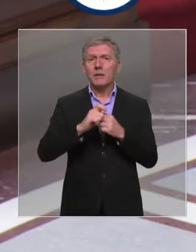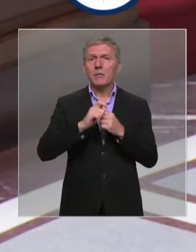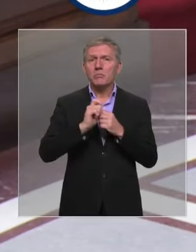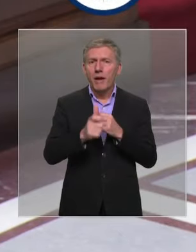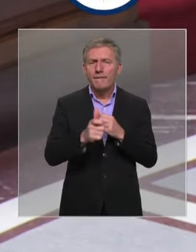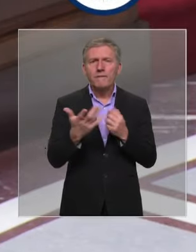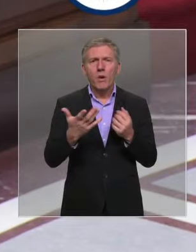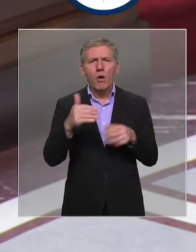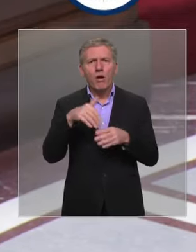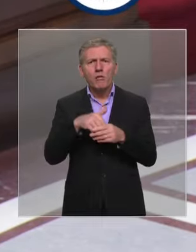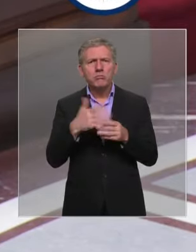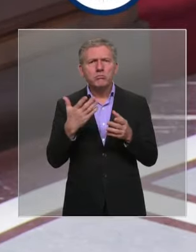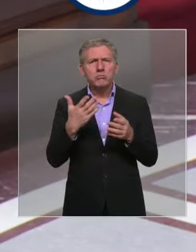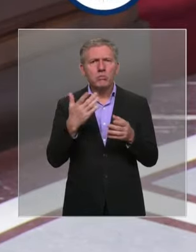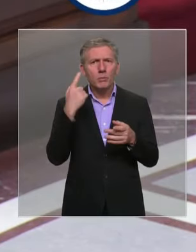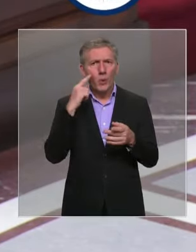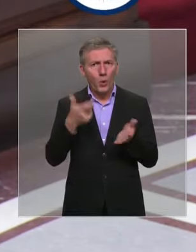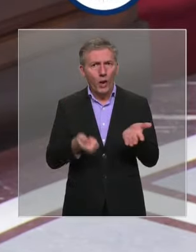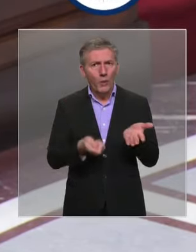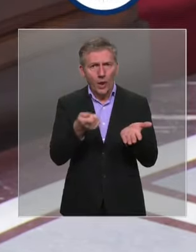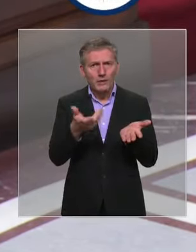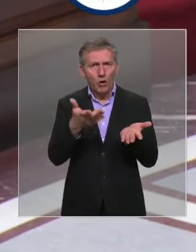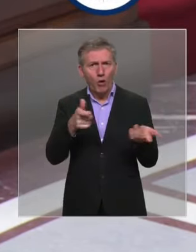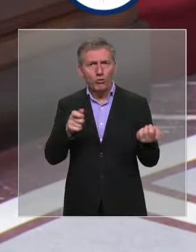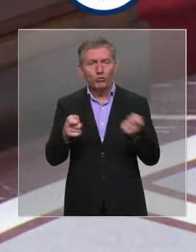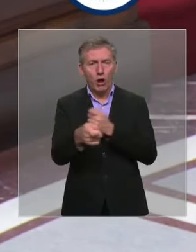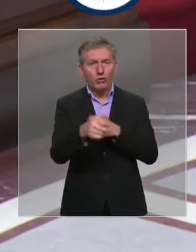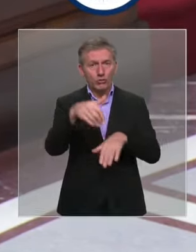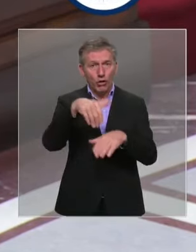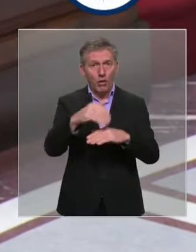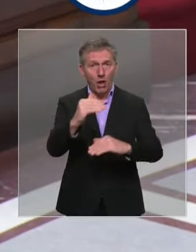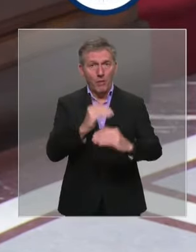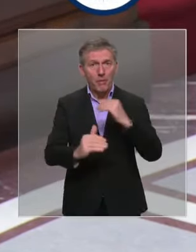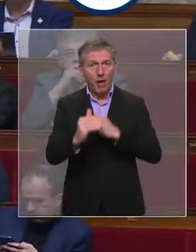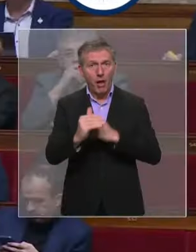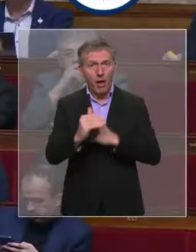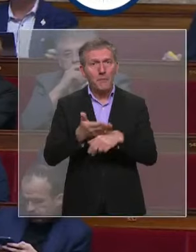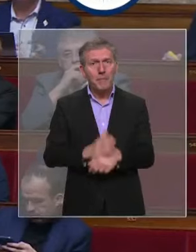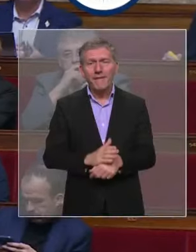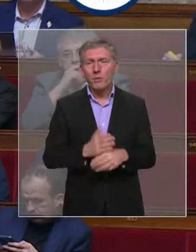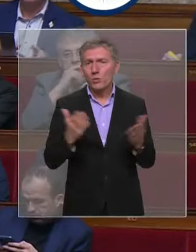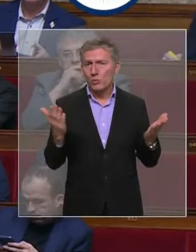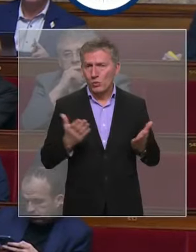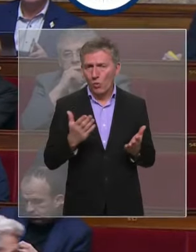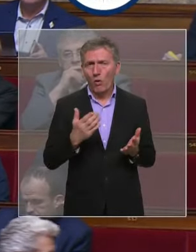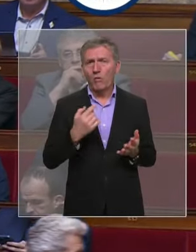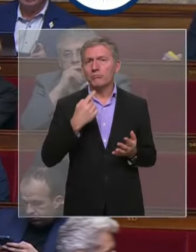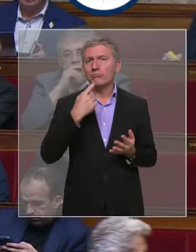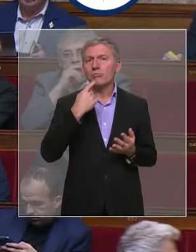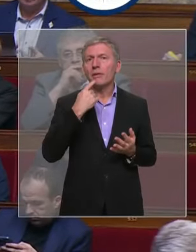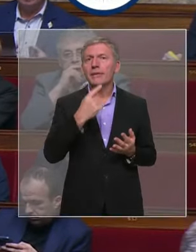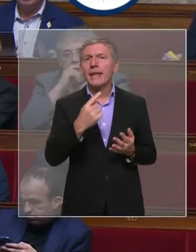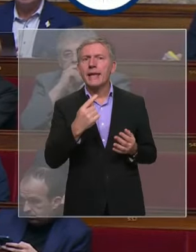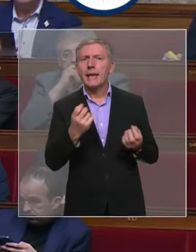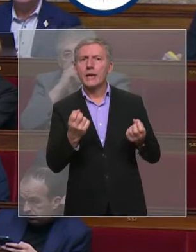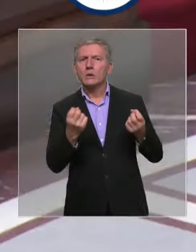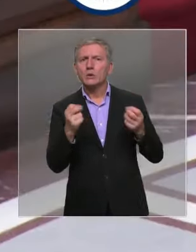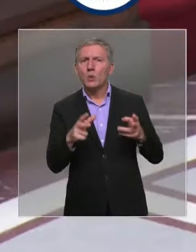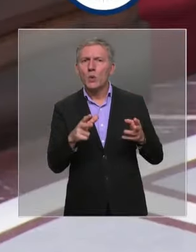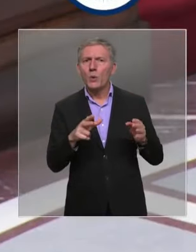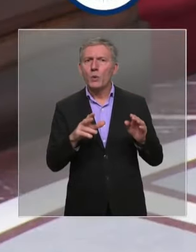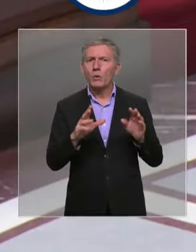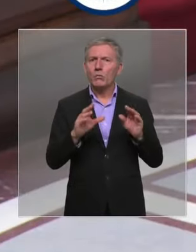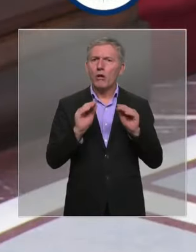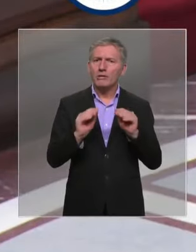pour partie le système éducatif. Dans ce plan, il y avait notamment pour assurer la présence des enseignements